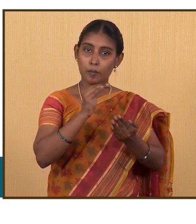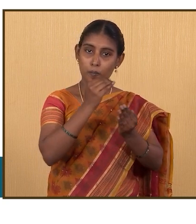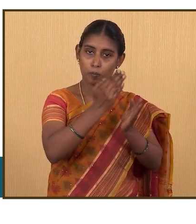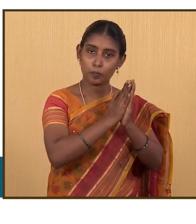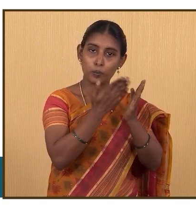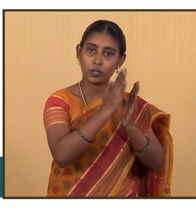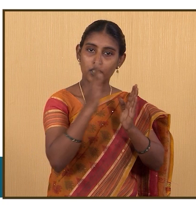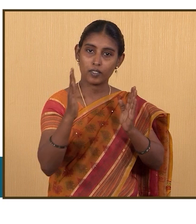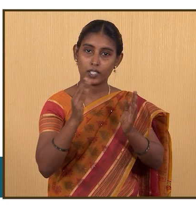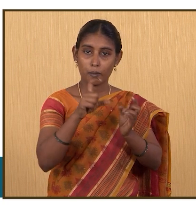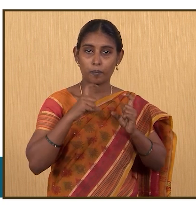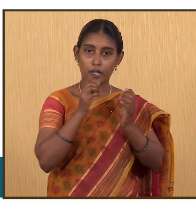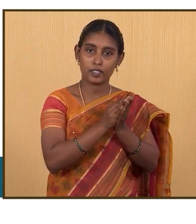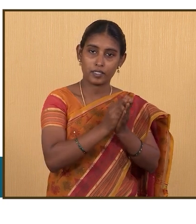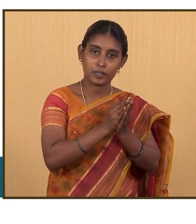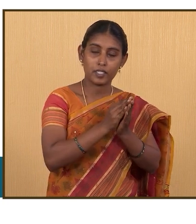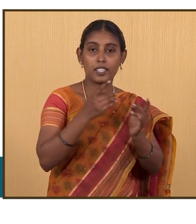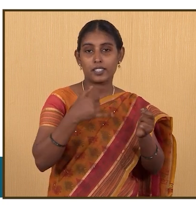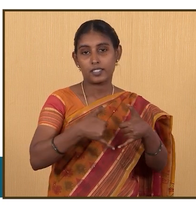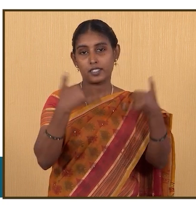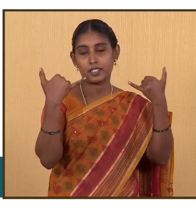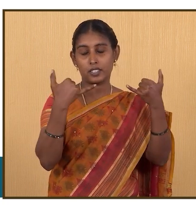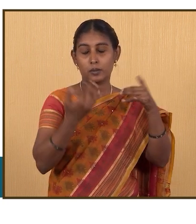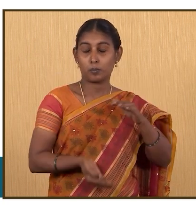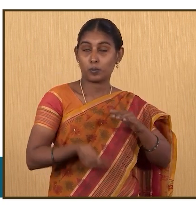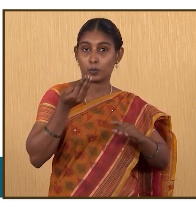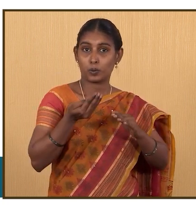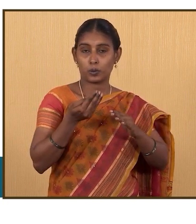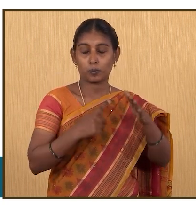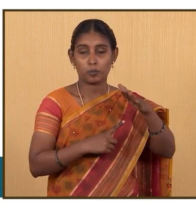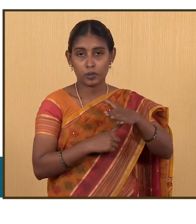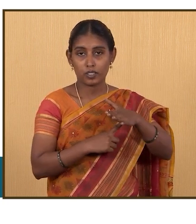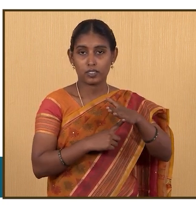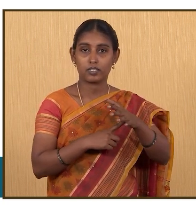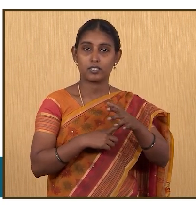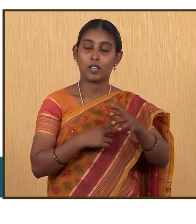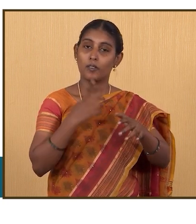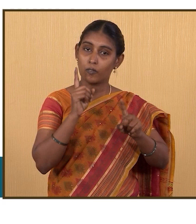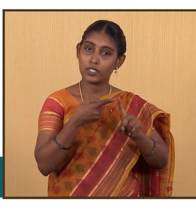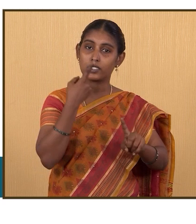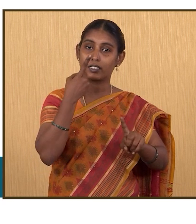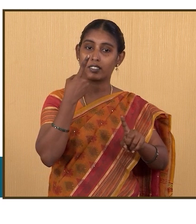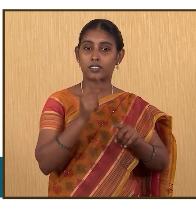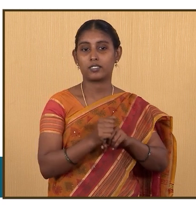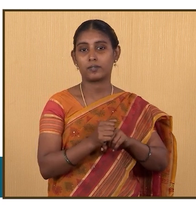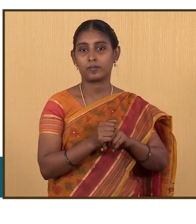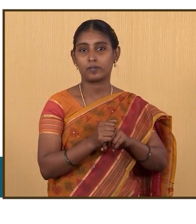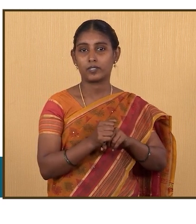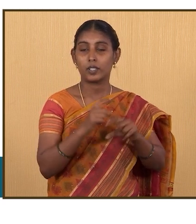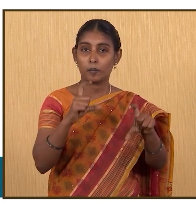புதுடெல்லியில் இருக்குது. நம்ம இந்தியாவிலேயே மிக பெரிய, மிக முக்கியமான,